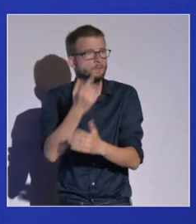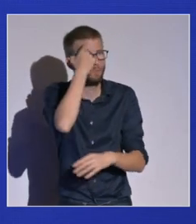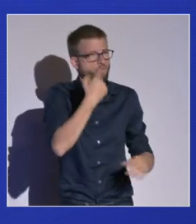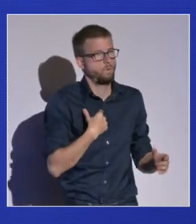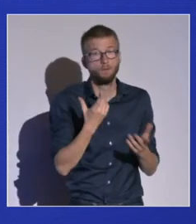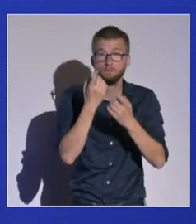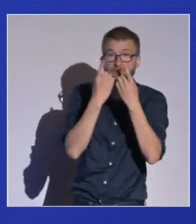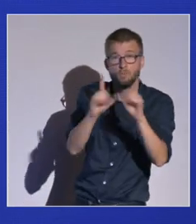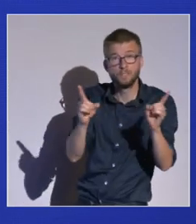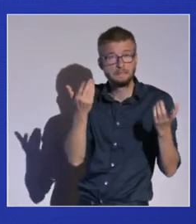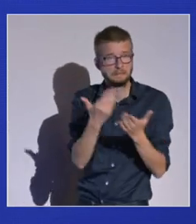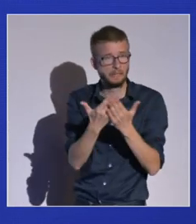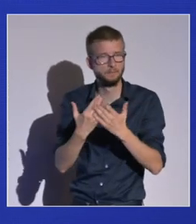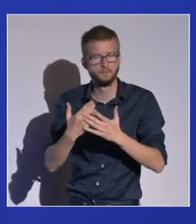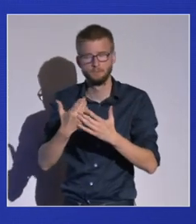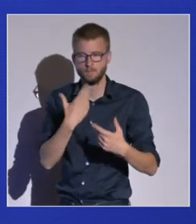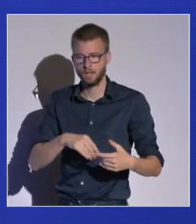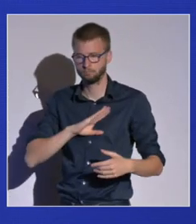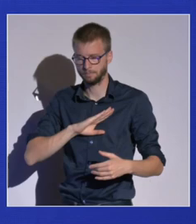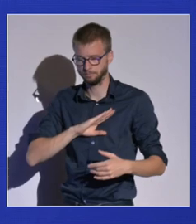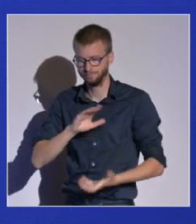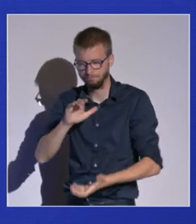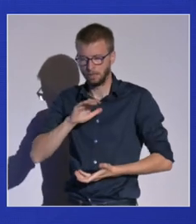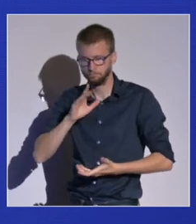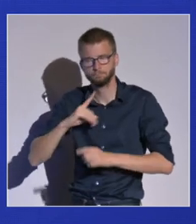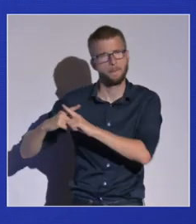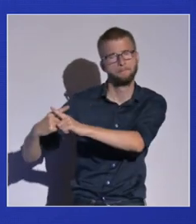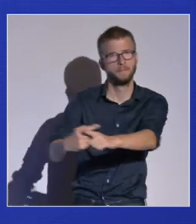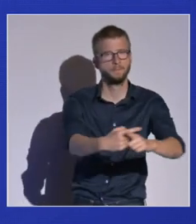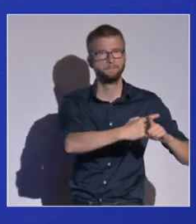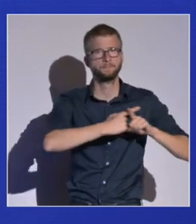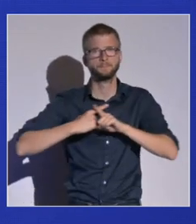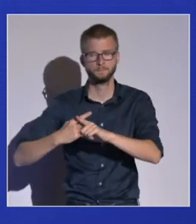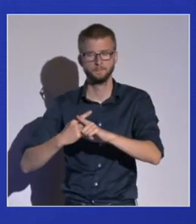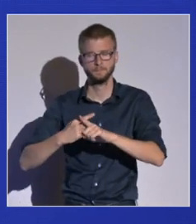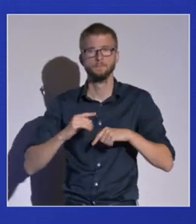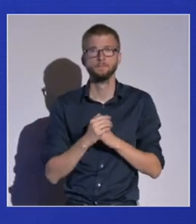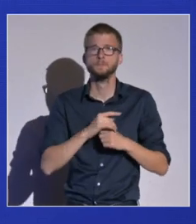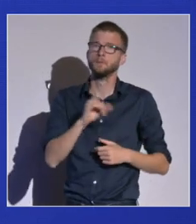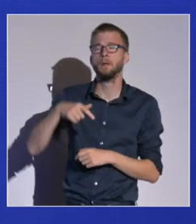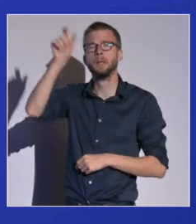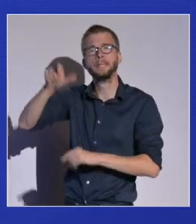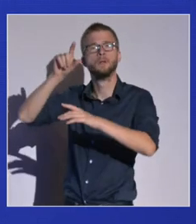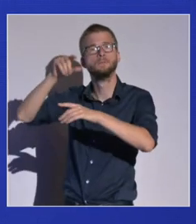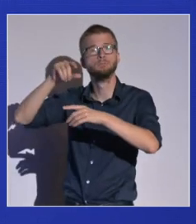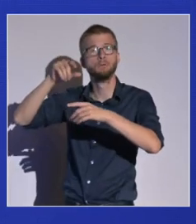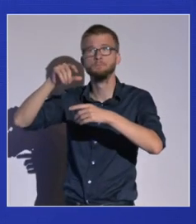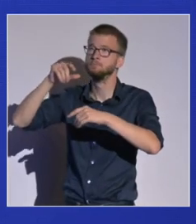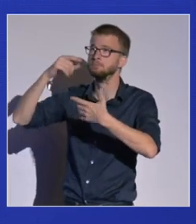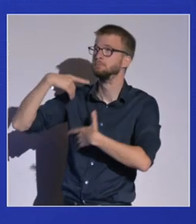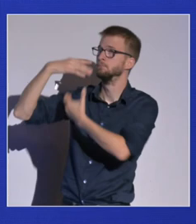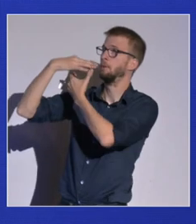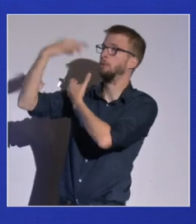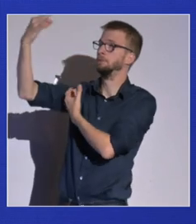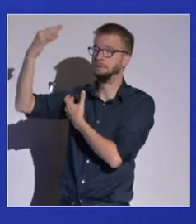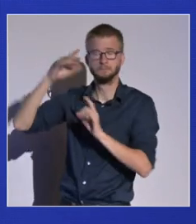démocratie, ça consiste à partager la responsabilité. Ce n'est pas des gouvernants élus une fois tous les 5 ans à qui on